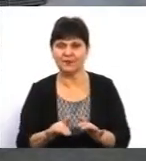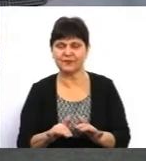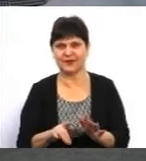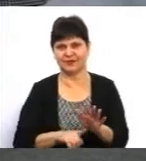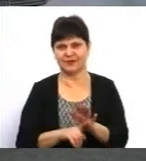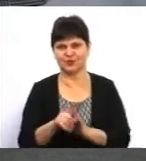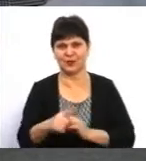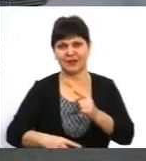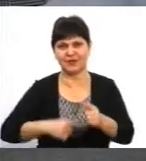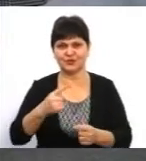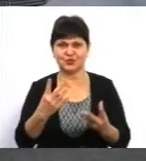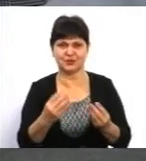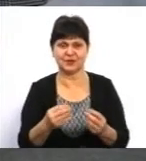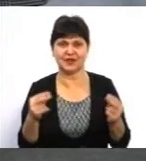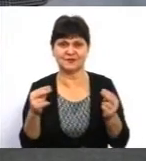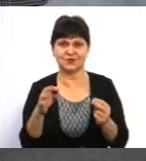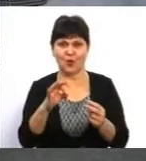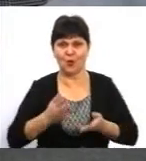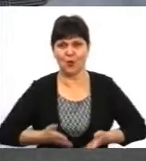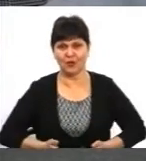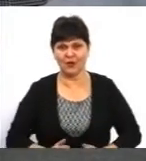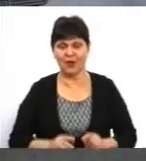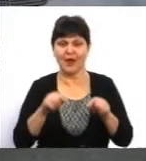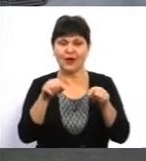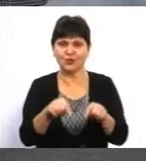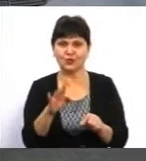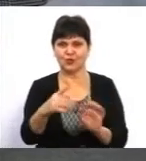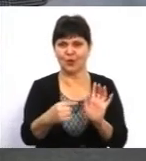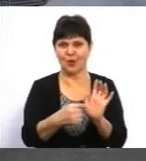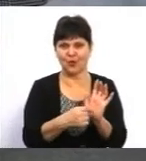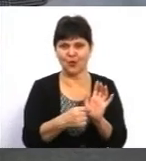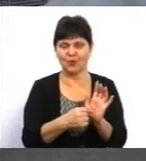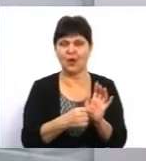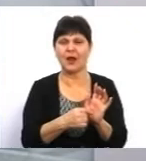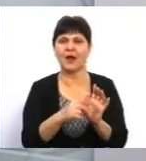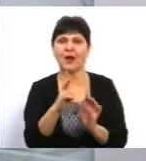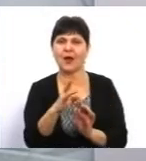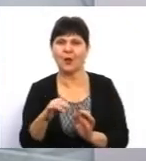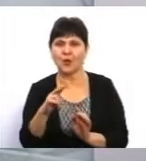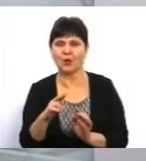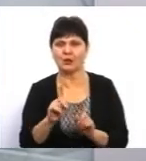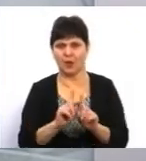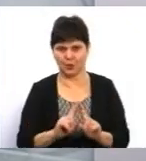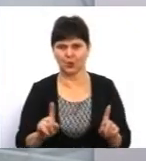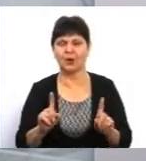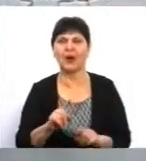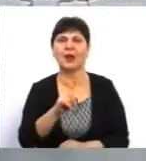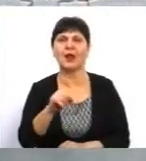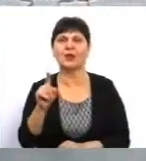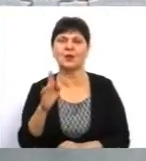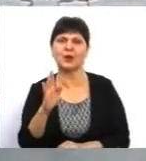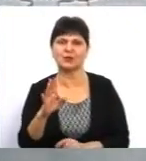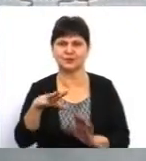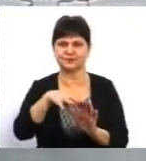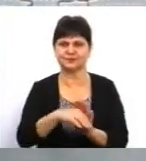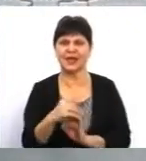день буде готове свідоцтво про народження. В цьому свідоцтві буде вказаний вже і податковий номер, і унікальний номер, який буде міститися в